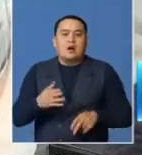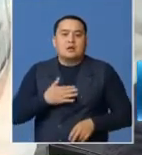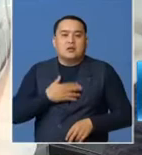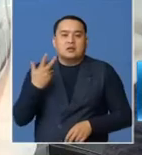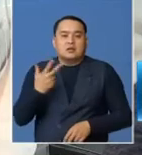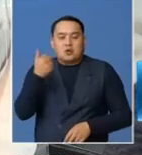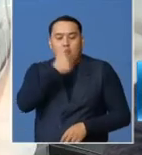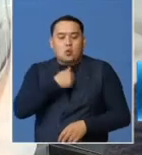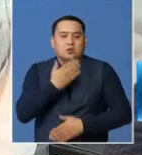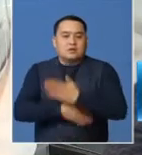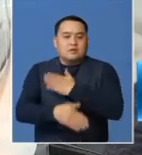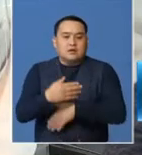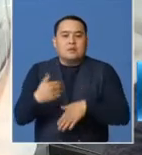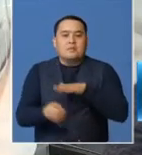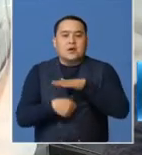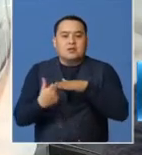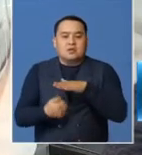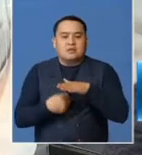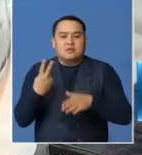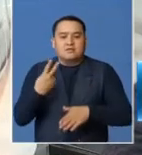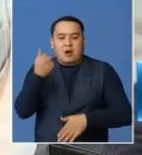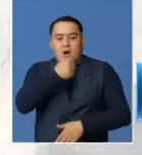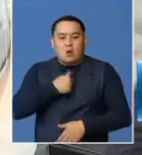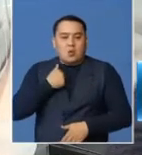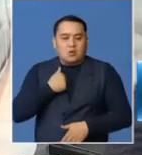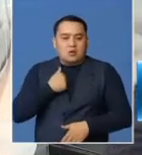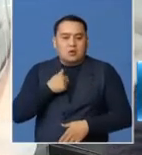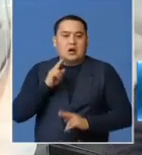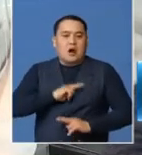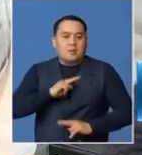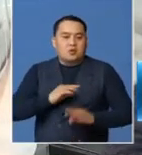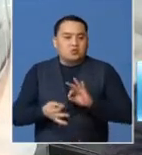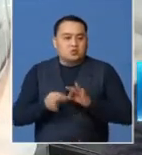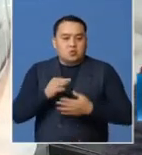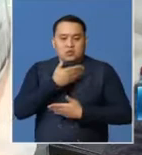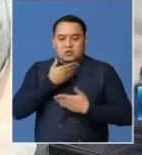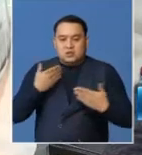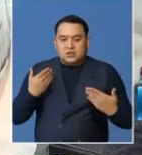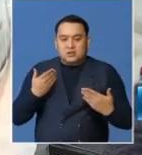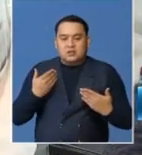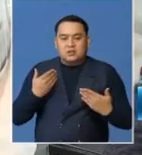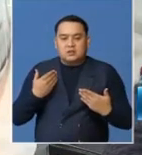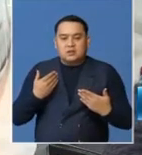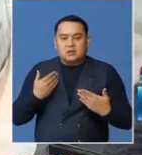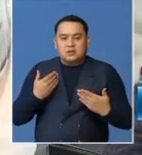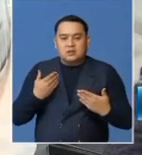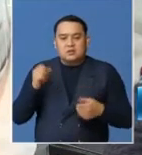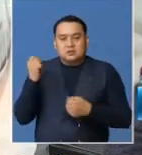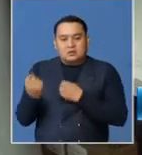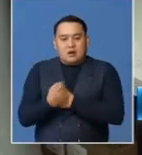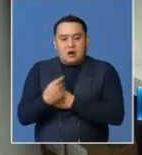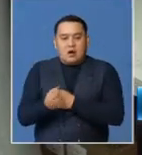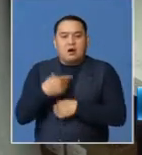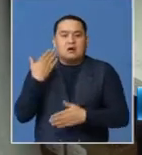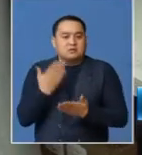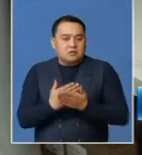третий год. Без работы сидела года, 2 года сидела. Потом работа несложная, не тяжело. Заказы есть